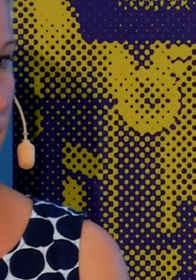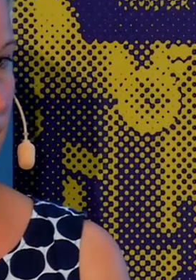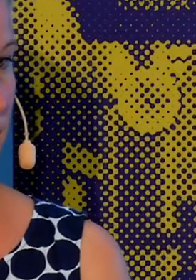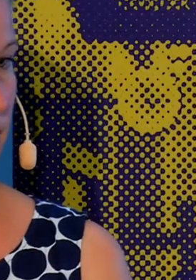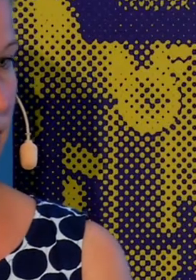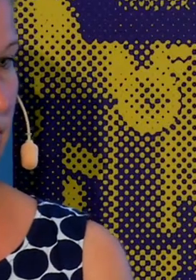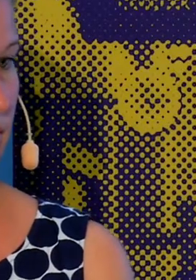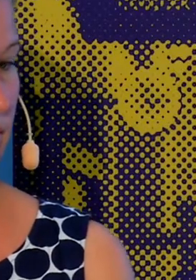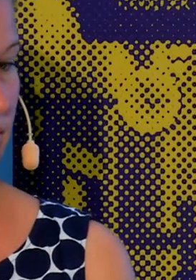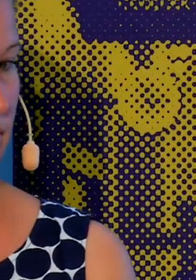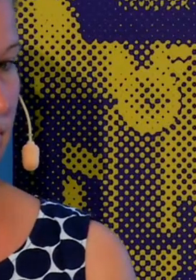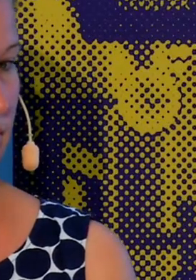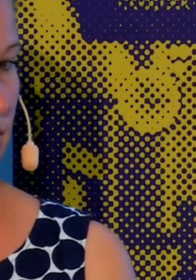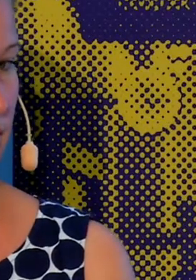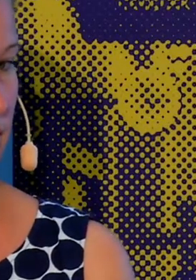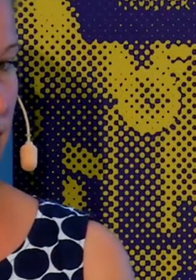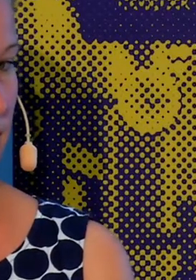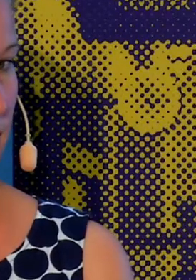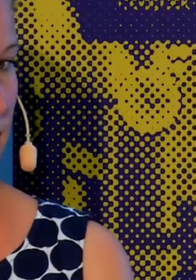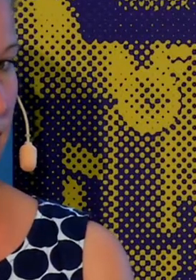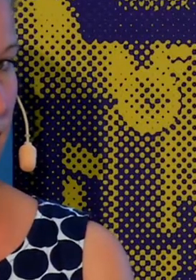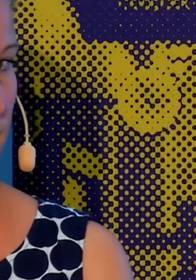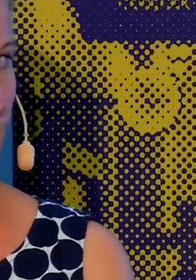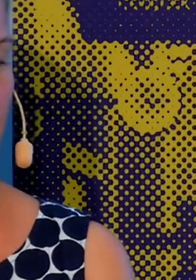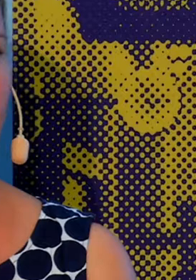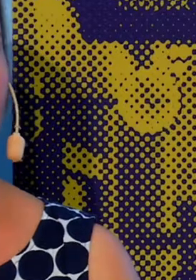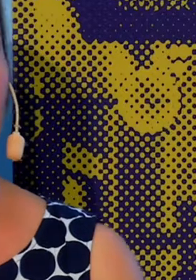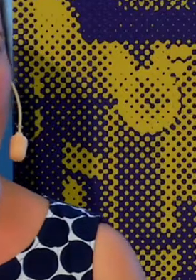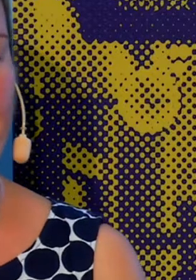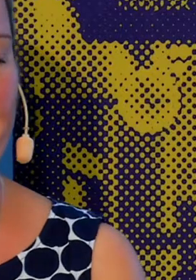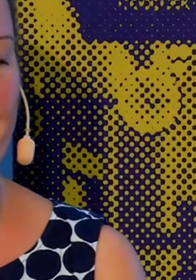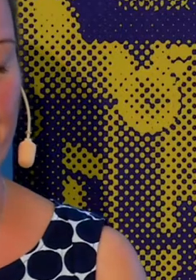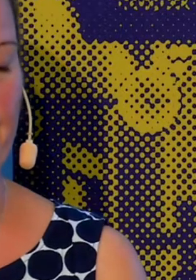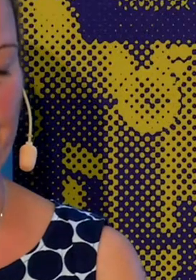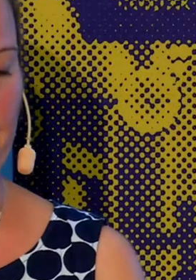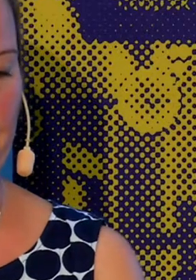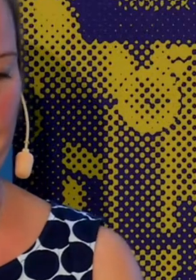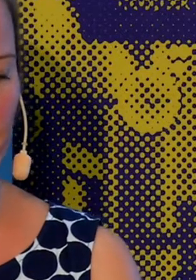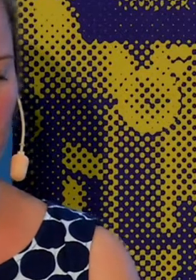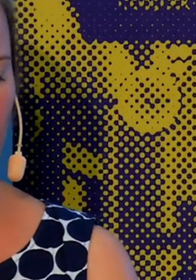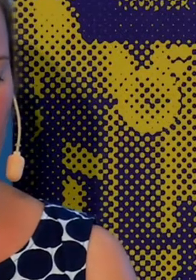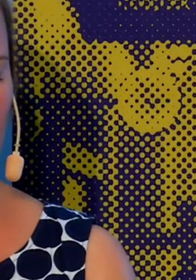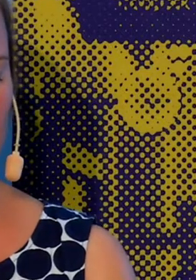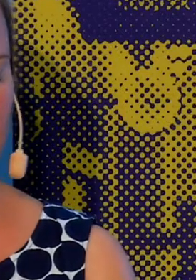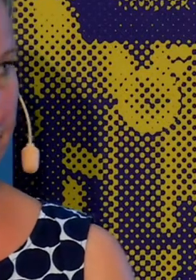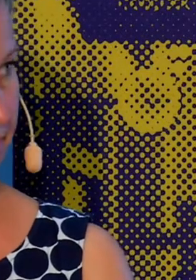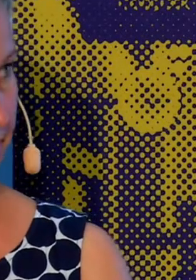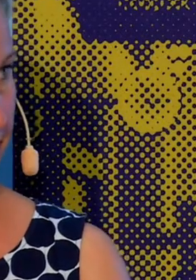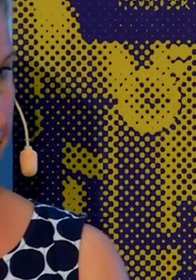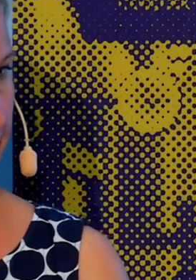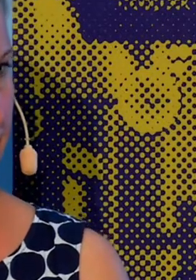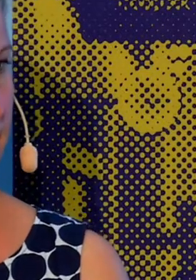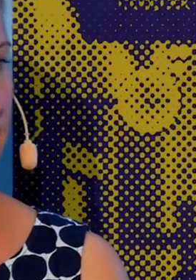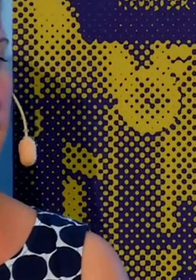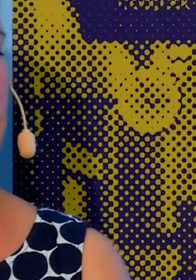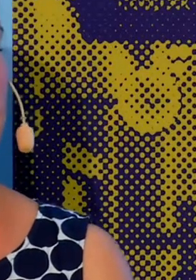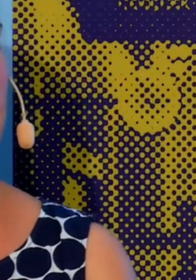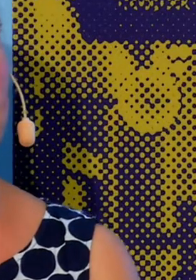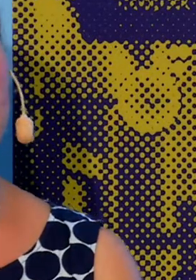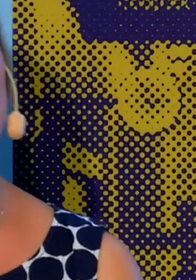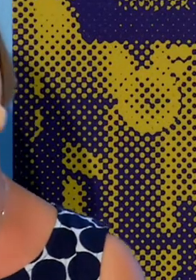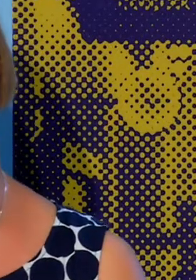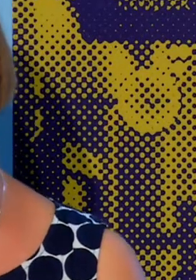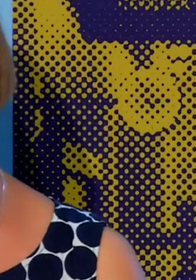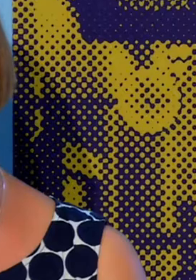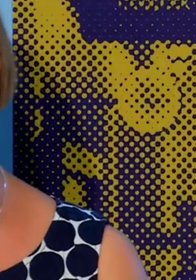klubbar exempelvis. Och från och med nästa år så är det ju bara på damsidan och här sidan har valt en annan väg och landslaget ligger kvar i Svenska Spel. Så det ser